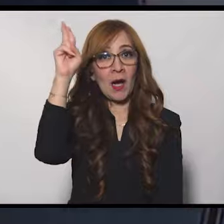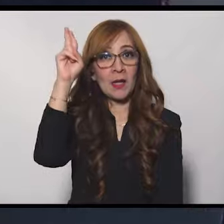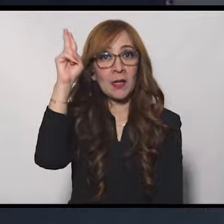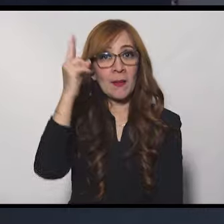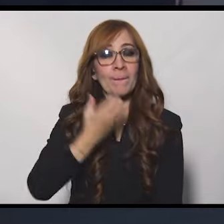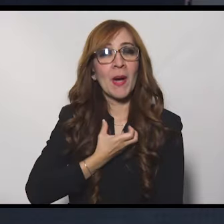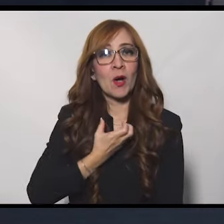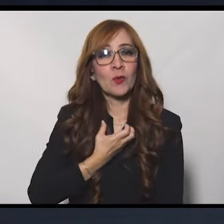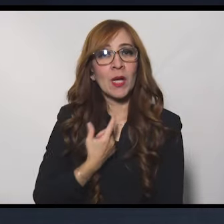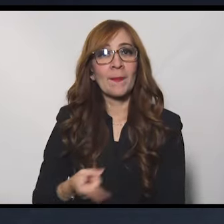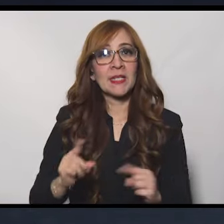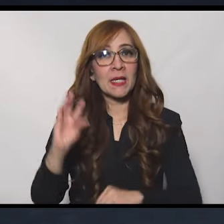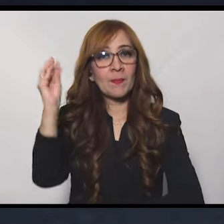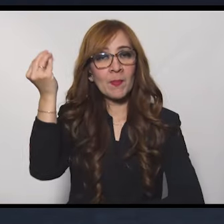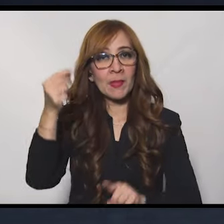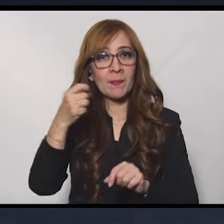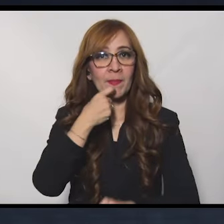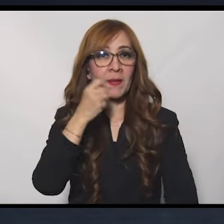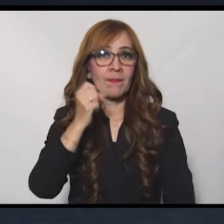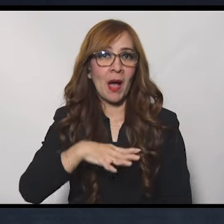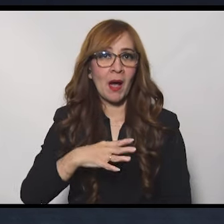Pengennya jadi manajer di bank.